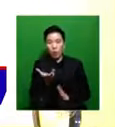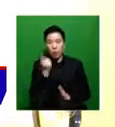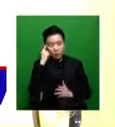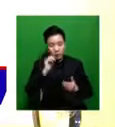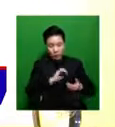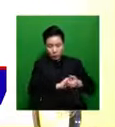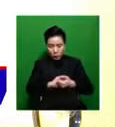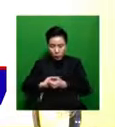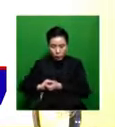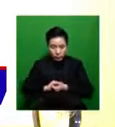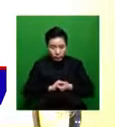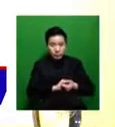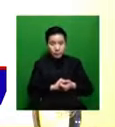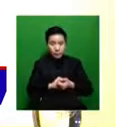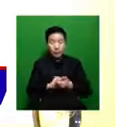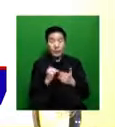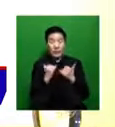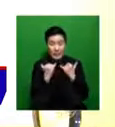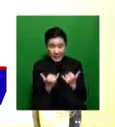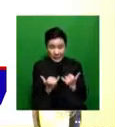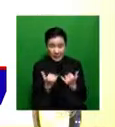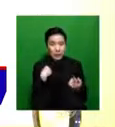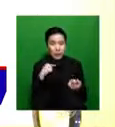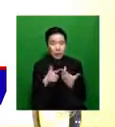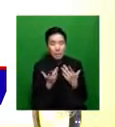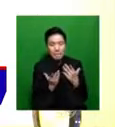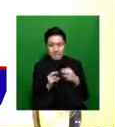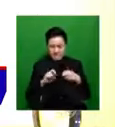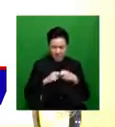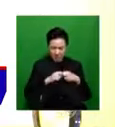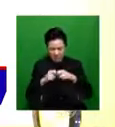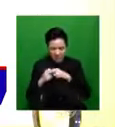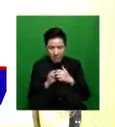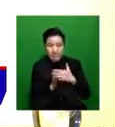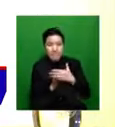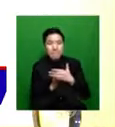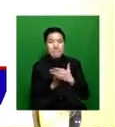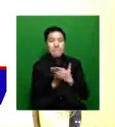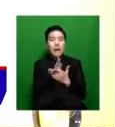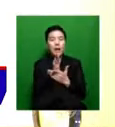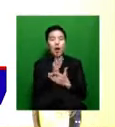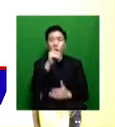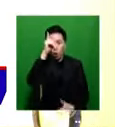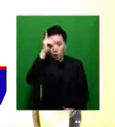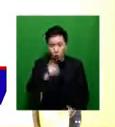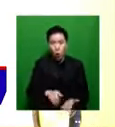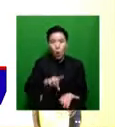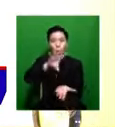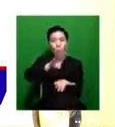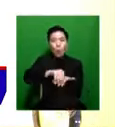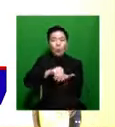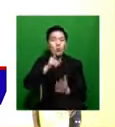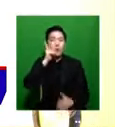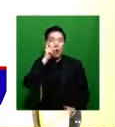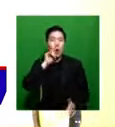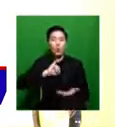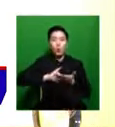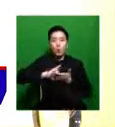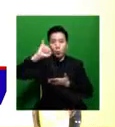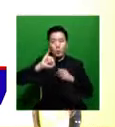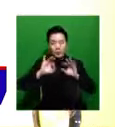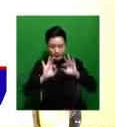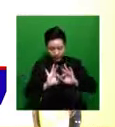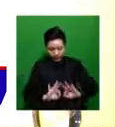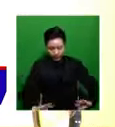ความร่วมมือในครั้งนี้ในการที่เราจะผ่านวิกฤตตรงนี้ไปด้วยกันเนี่ยความถูกต้องของข้อมูลข่าวสารเป็นเรื่องสำคัญเป็นอย่